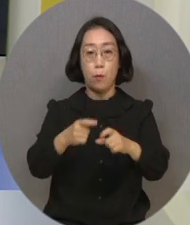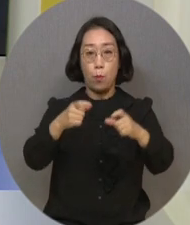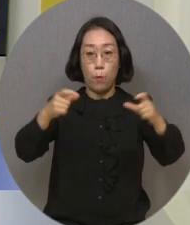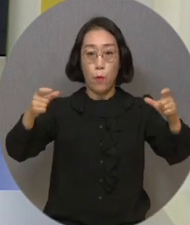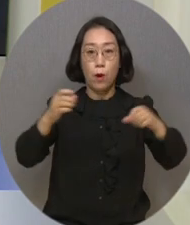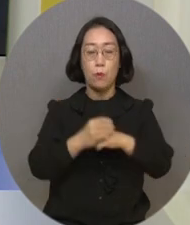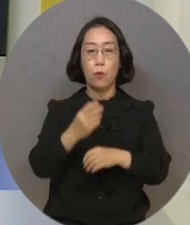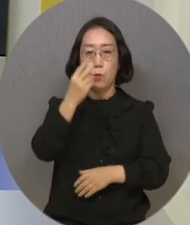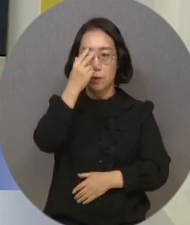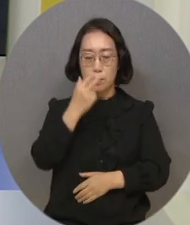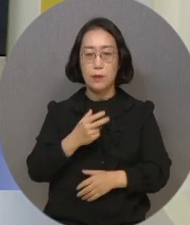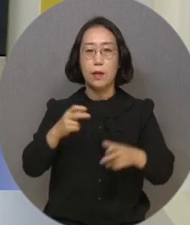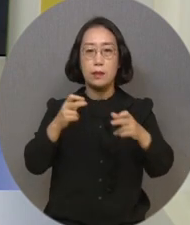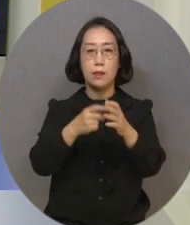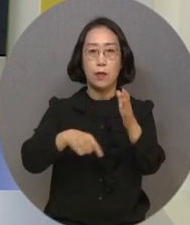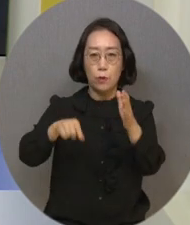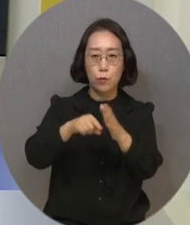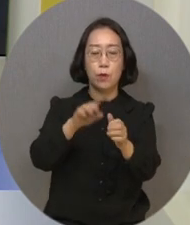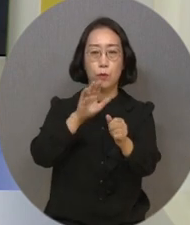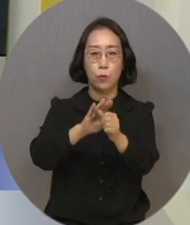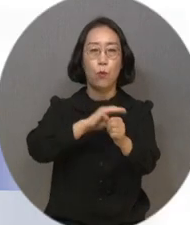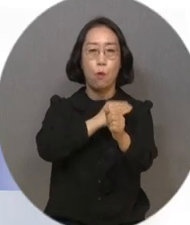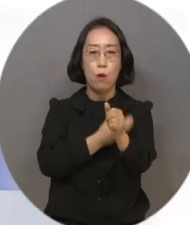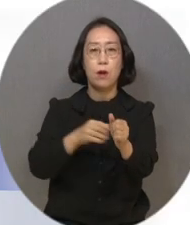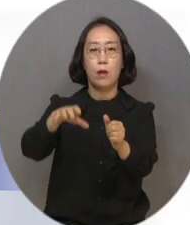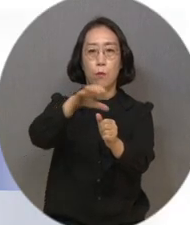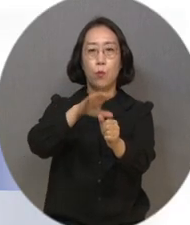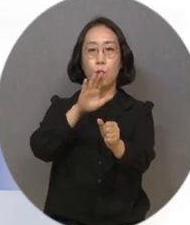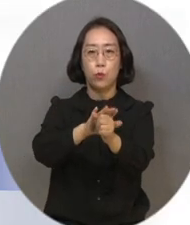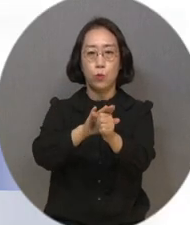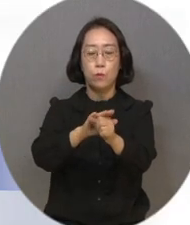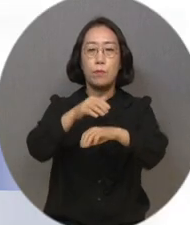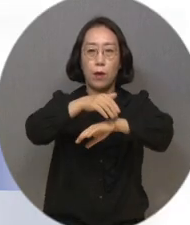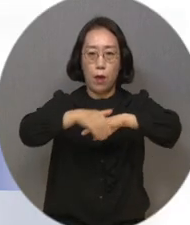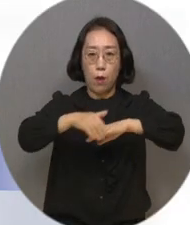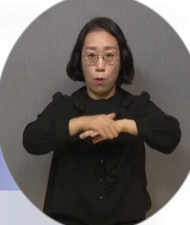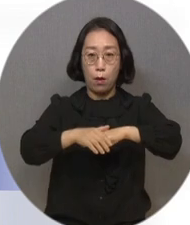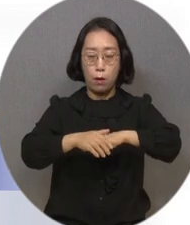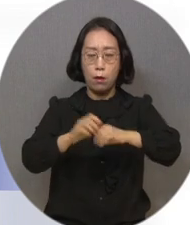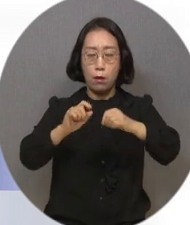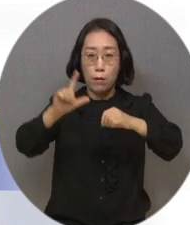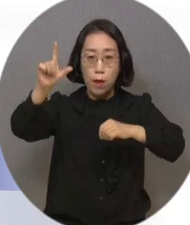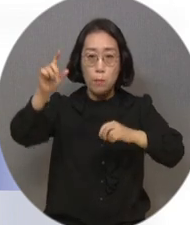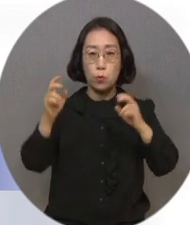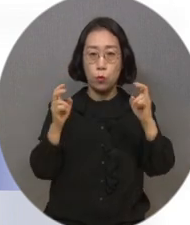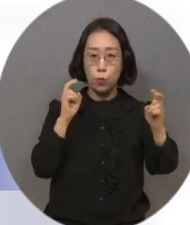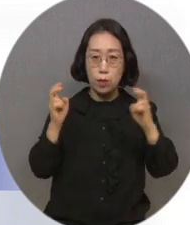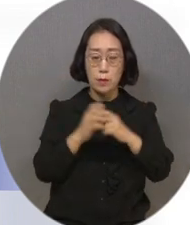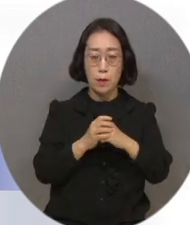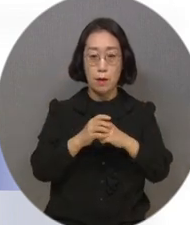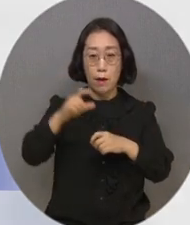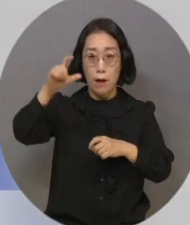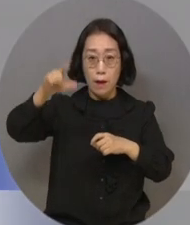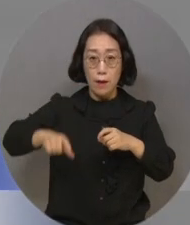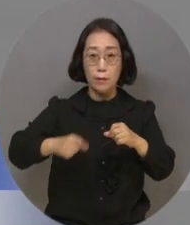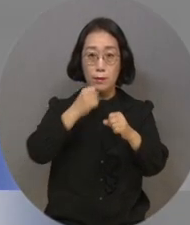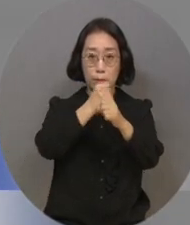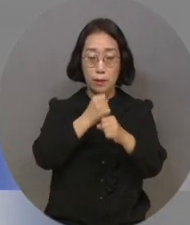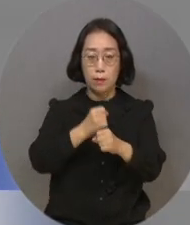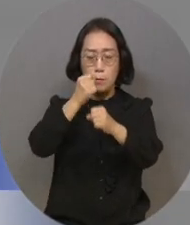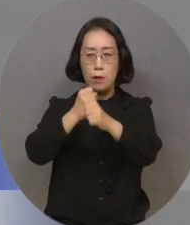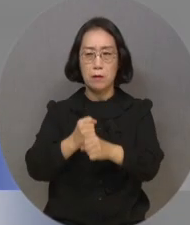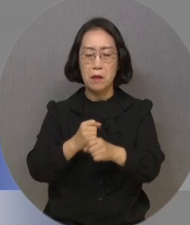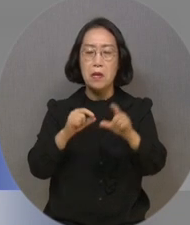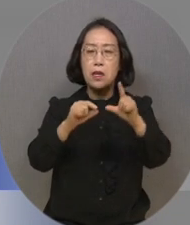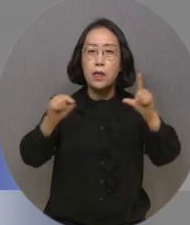시각장애인의 권익을 증진시키겠다고 밝혔습니다 현재 대부분의 카드사가 점자 카드 발급 가능 상품을